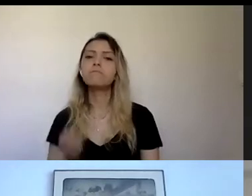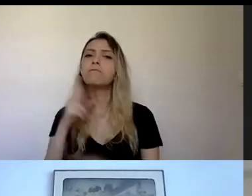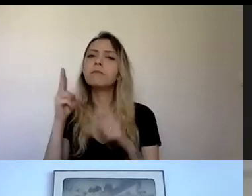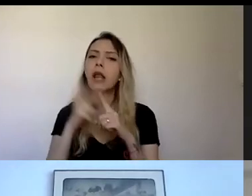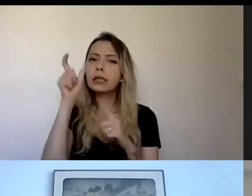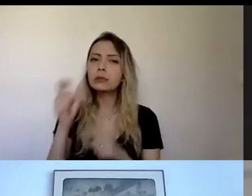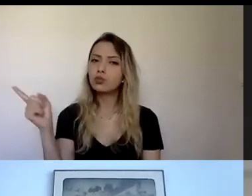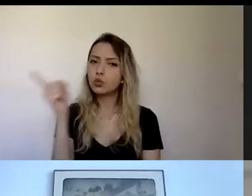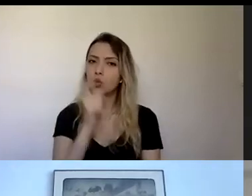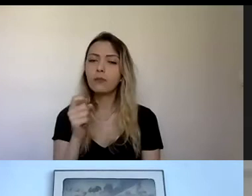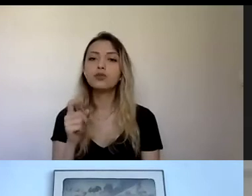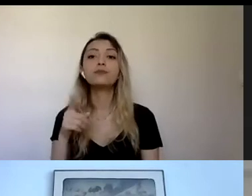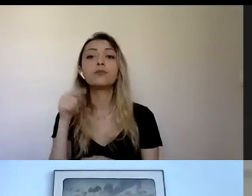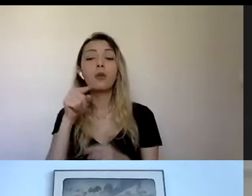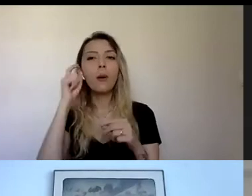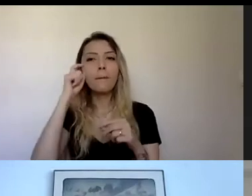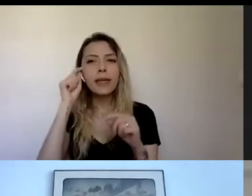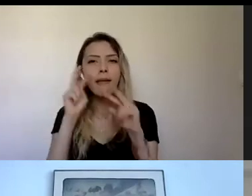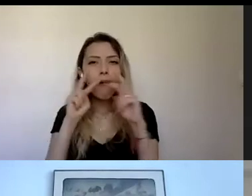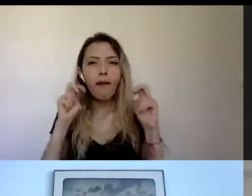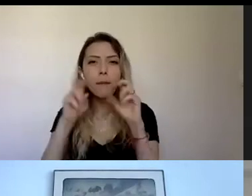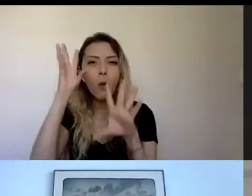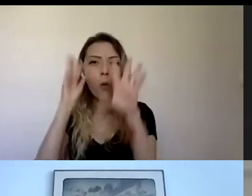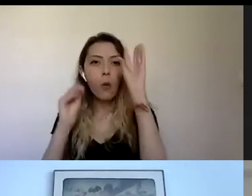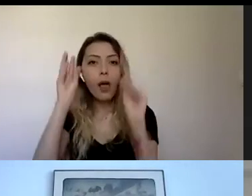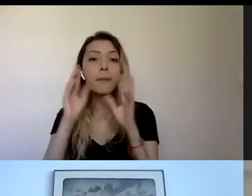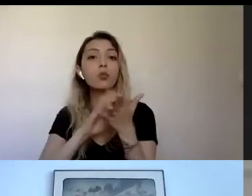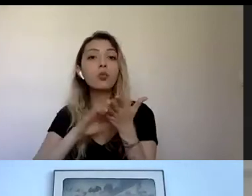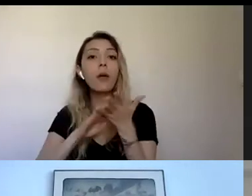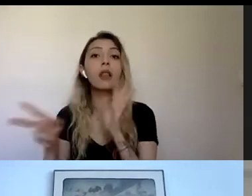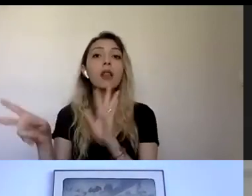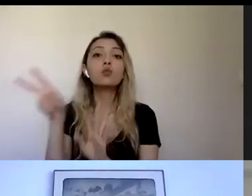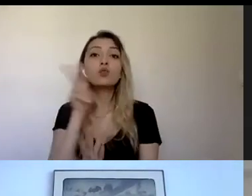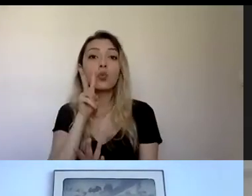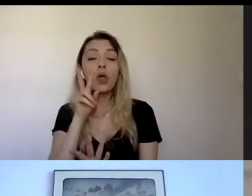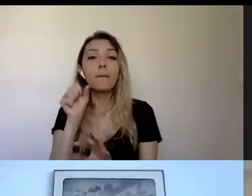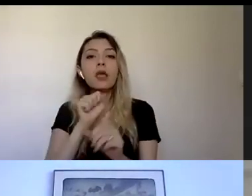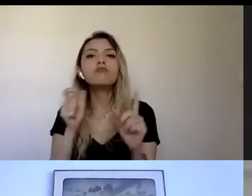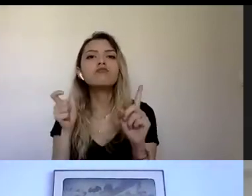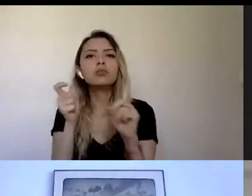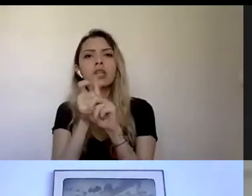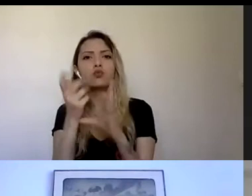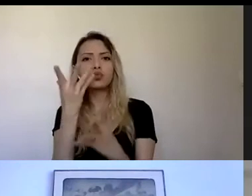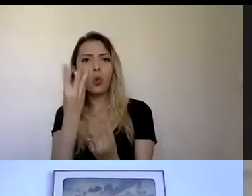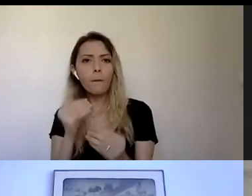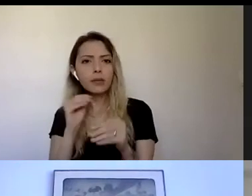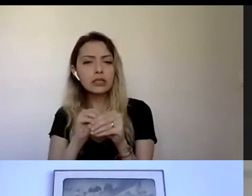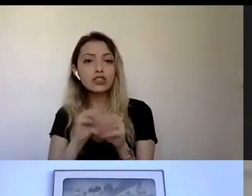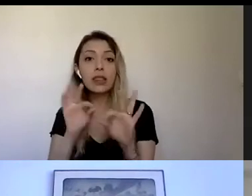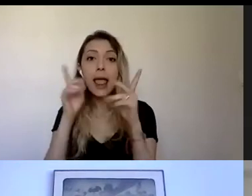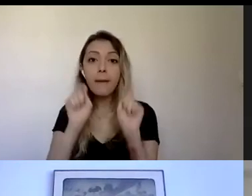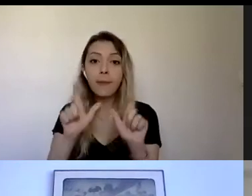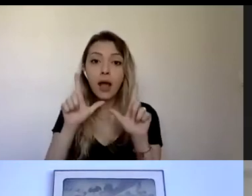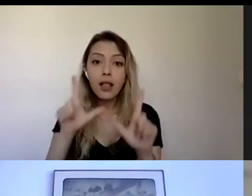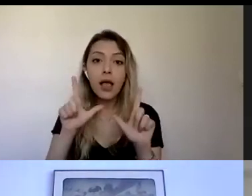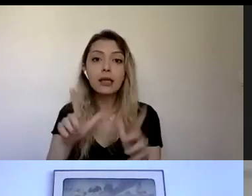ki, izleme sonuçlarının, çıktılarının bir savunuculuk aracına dönüşmesi için ne yapmak gerekir? İzleme aracına özgü bir iletişimden